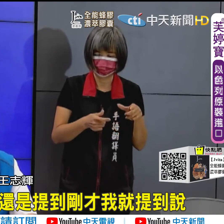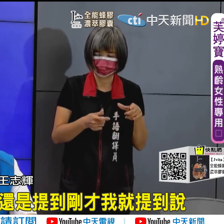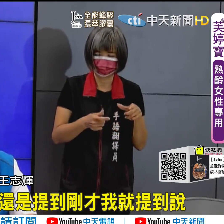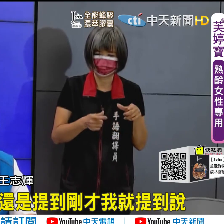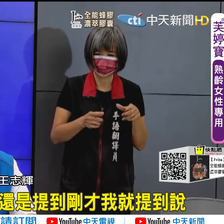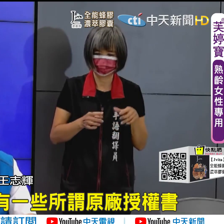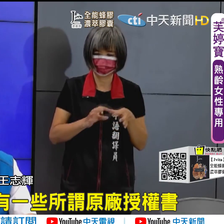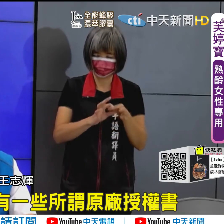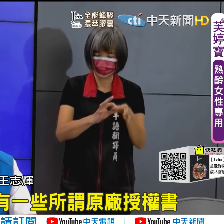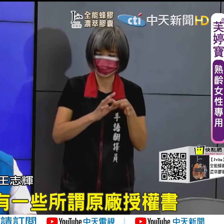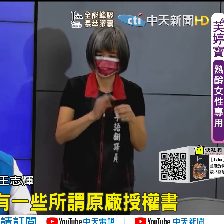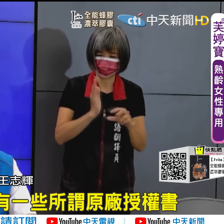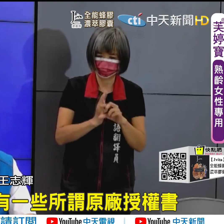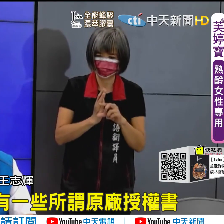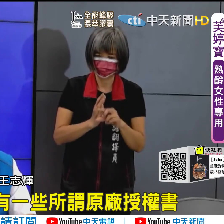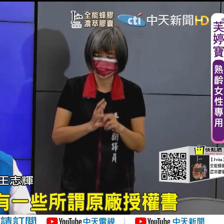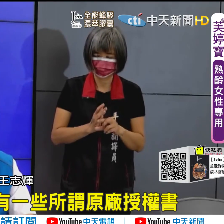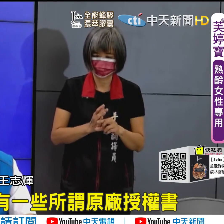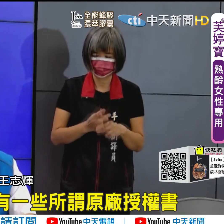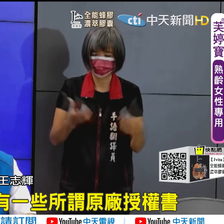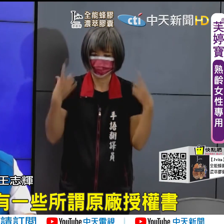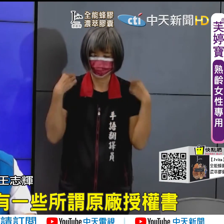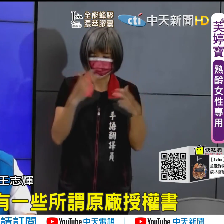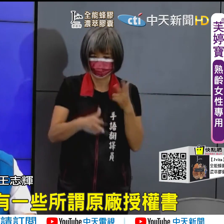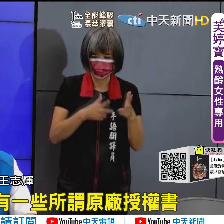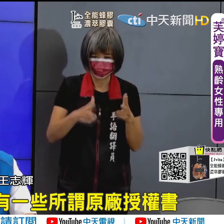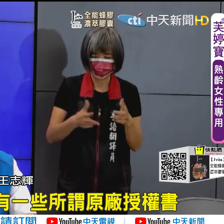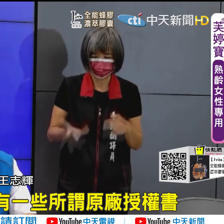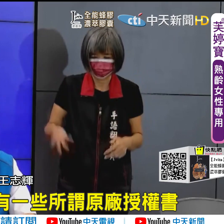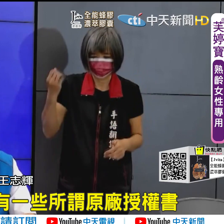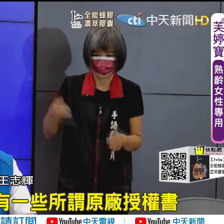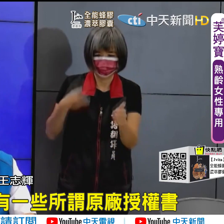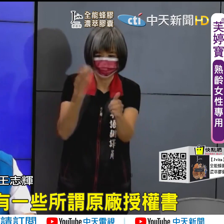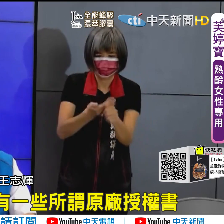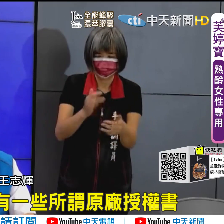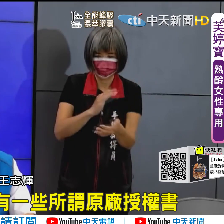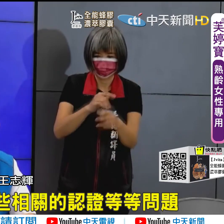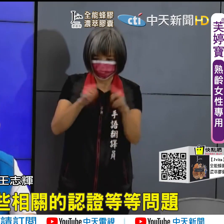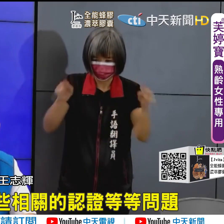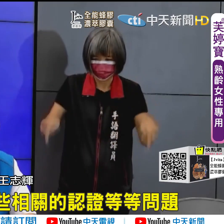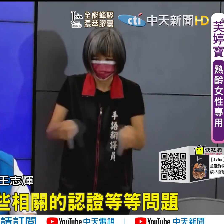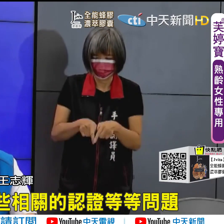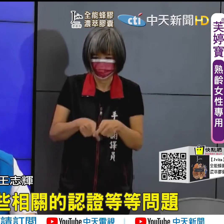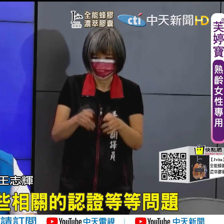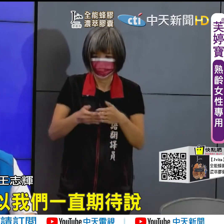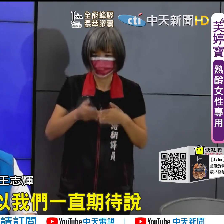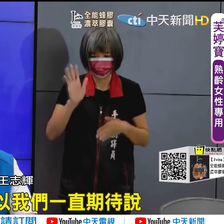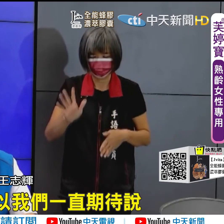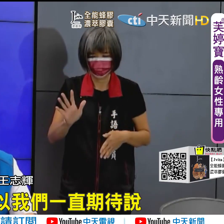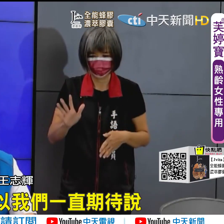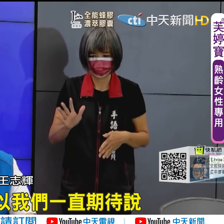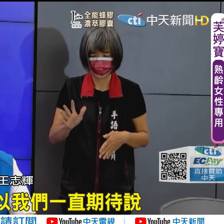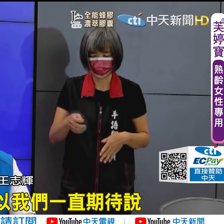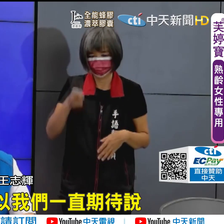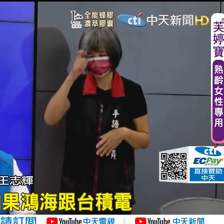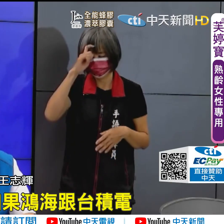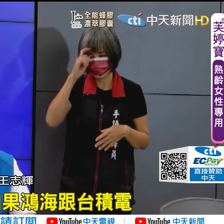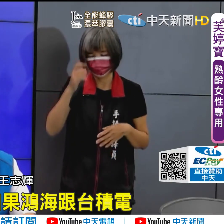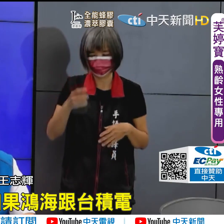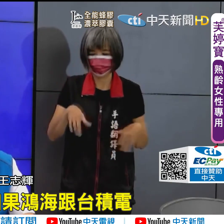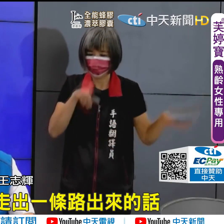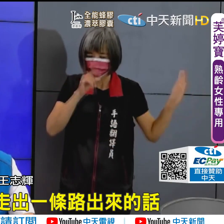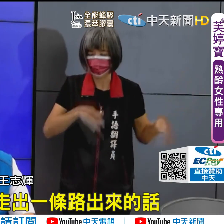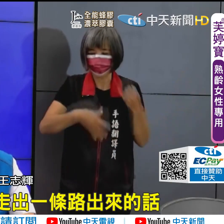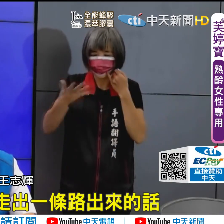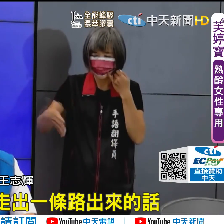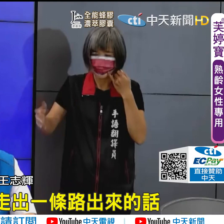到说，因为还有一些所谓原厂授权书，还有一些相关的认证等等问题，所以我们一直期待说，如果鸿海跟台积电能